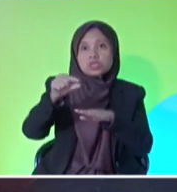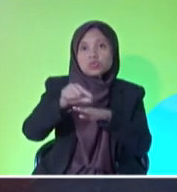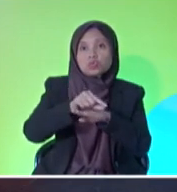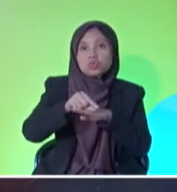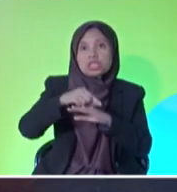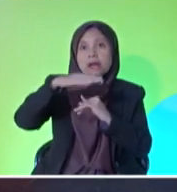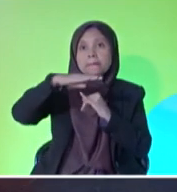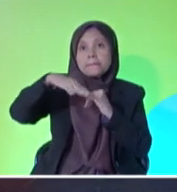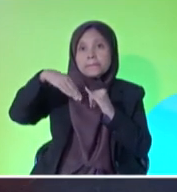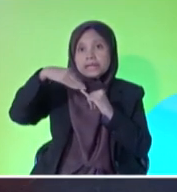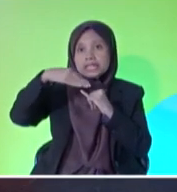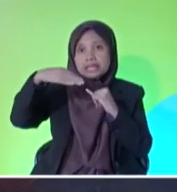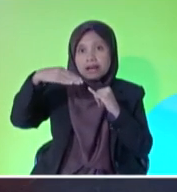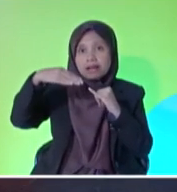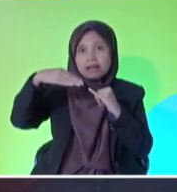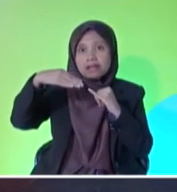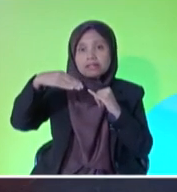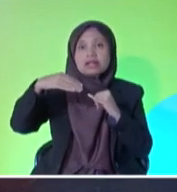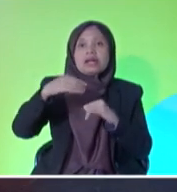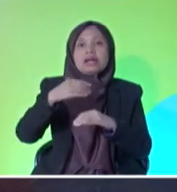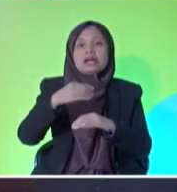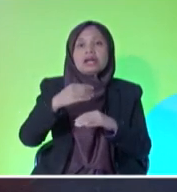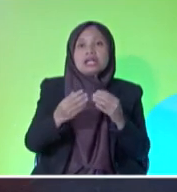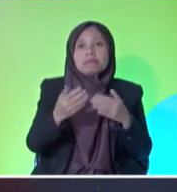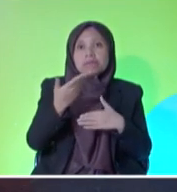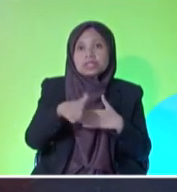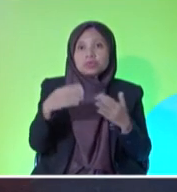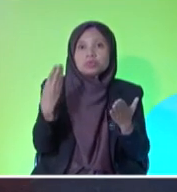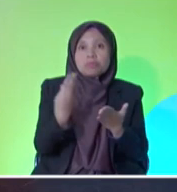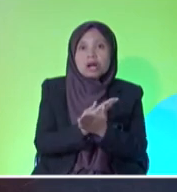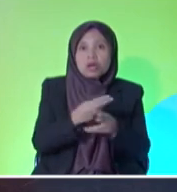sangat-sangat kece mungkin kalau saya gunakan benda yang keras